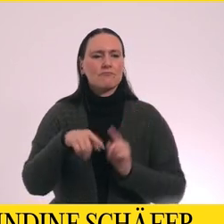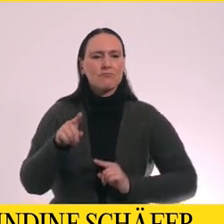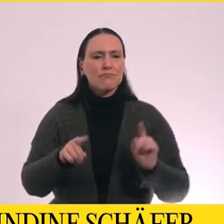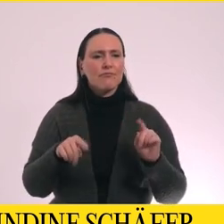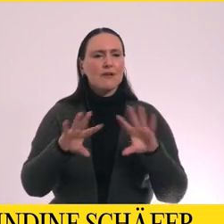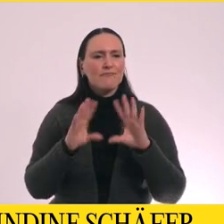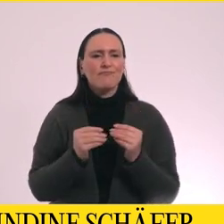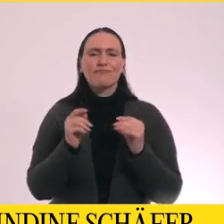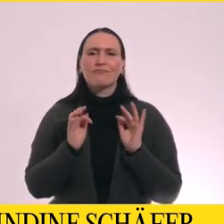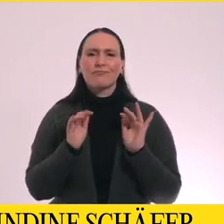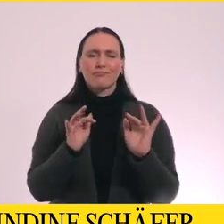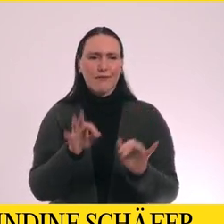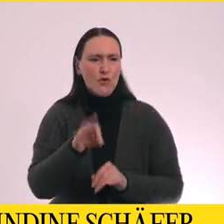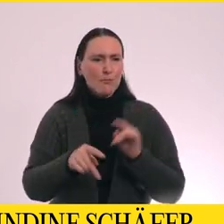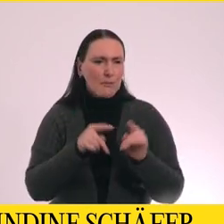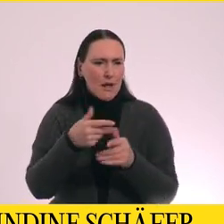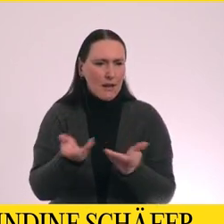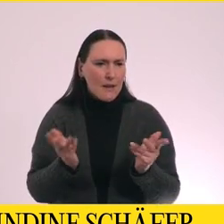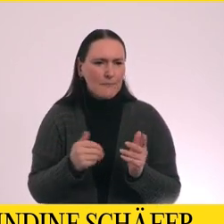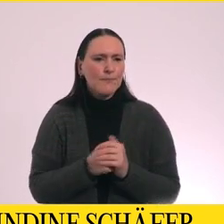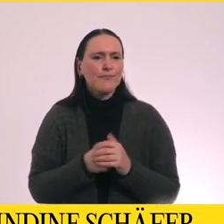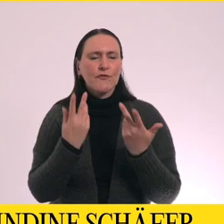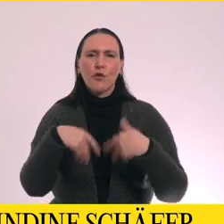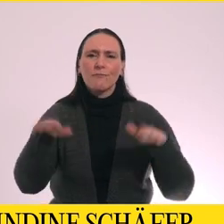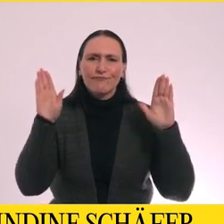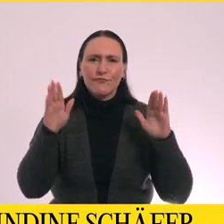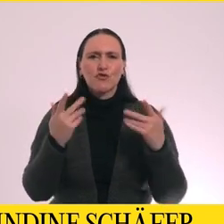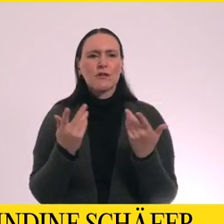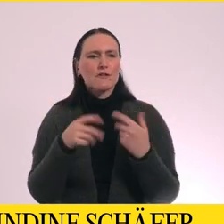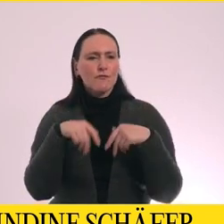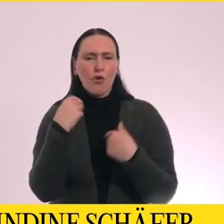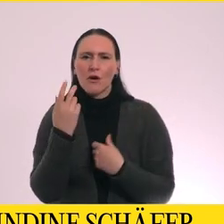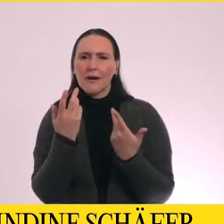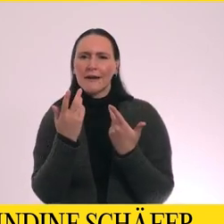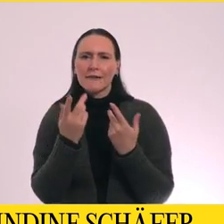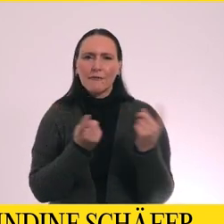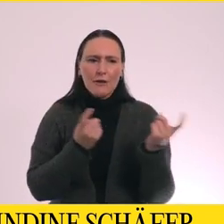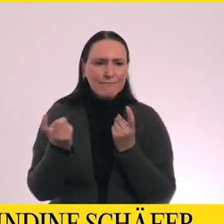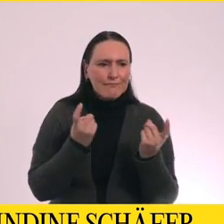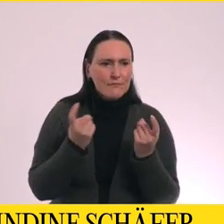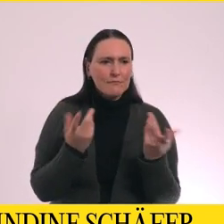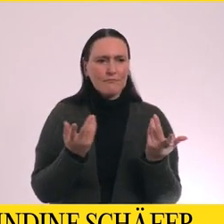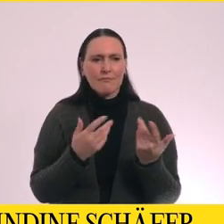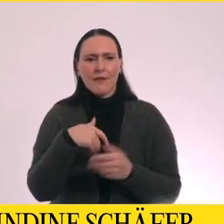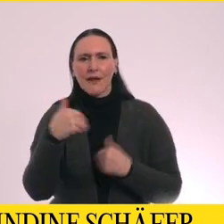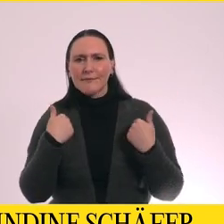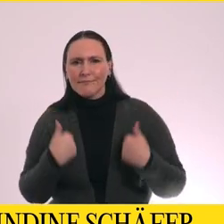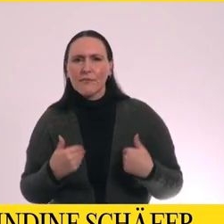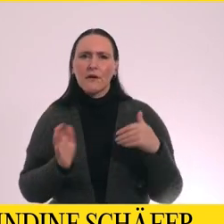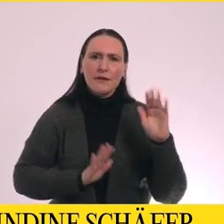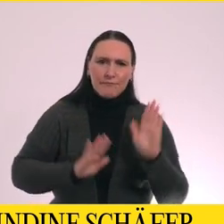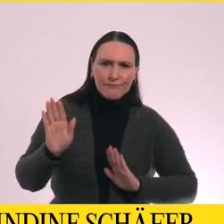samfund ved at møde asylansøgerne, ved at møde flygtningene som ligeværdige borgere i sådan et demokratisk